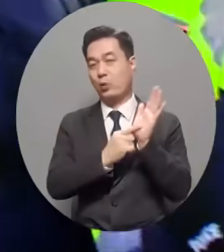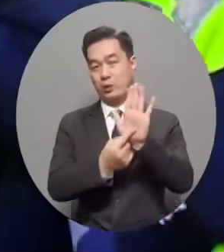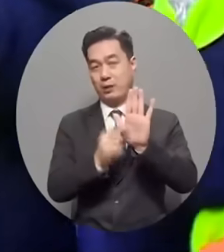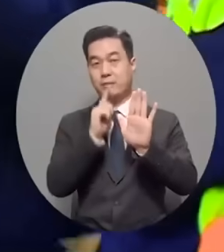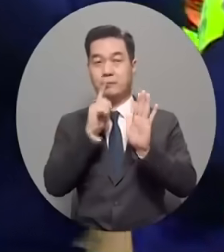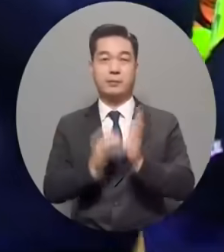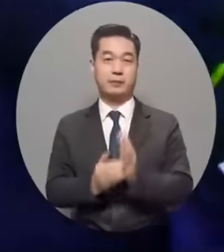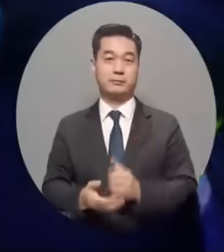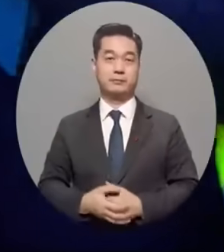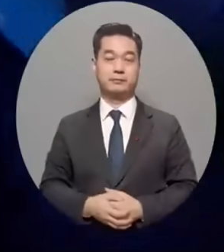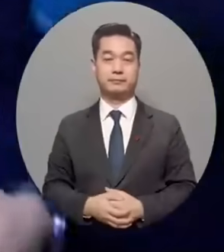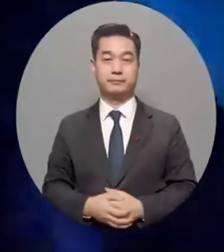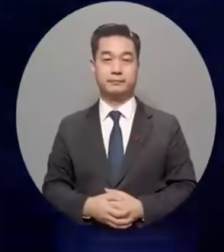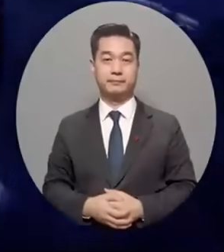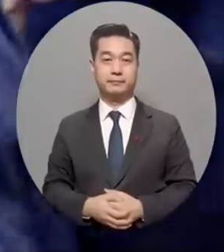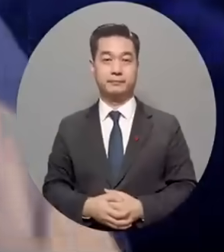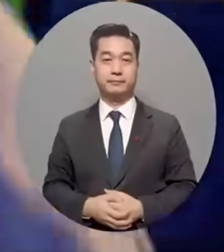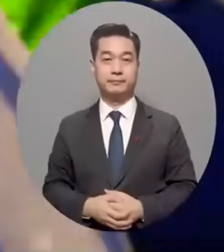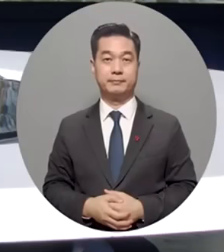MBC 뉴스 구승입니다.